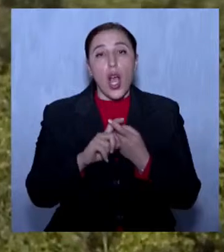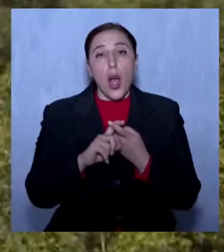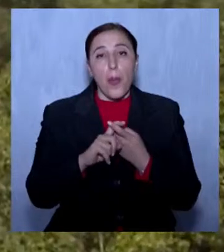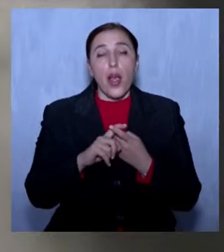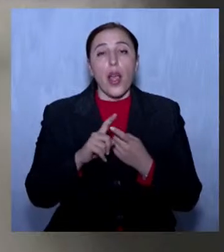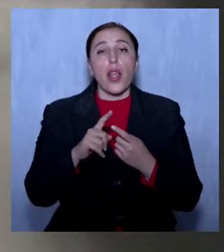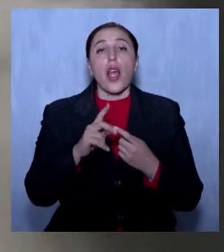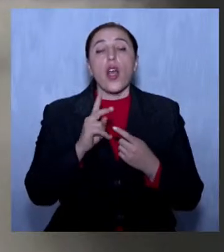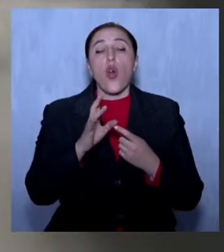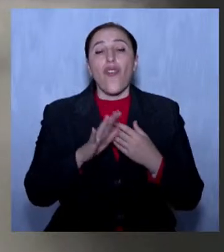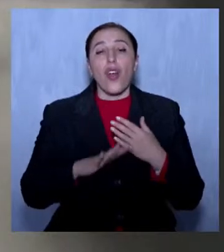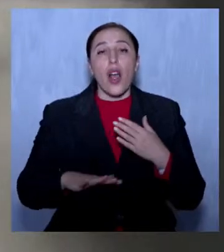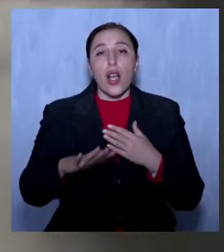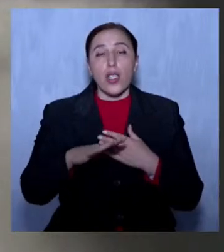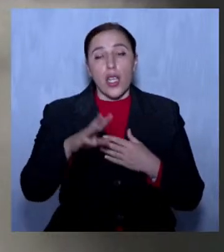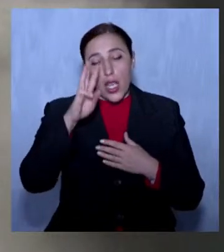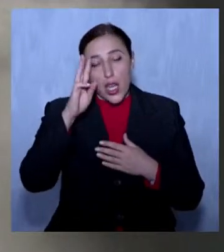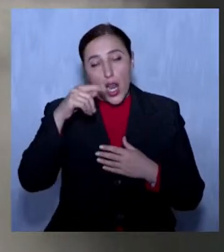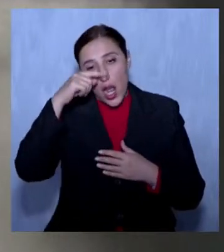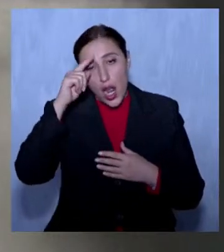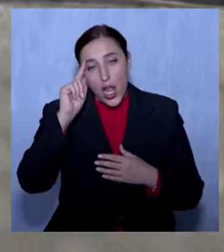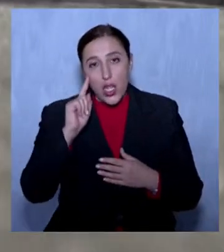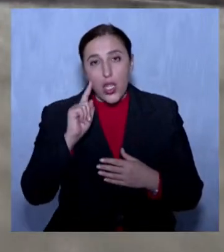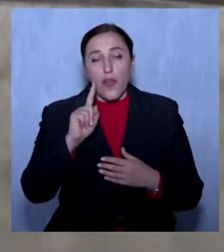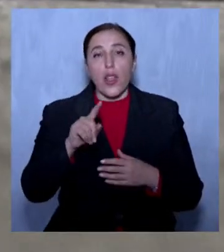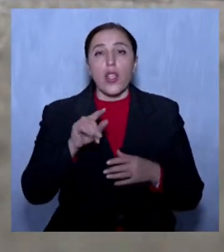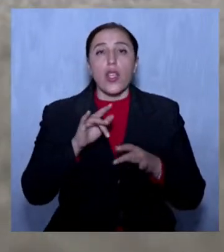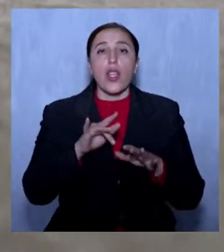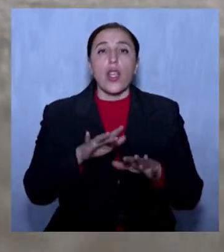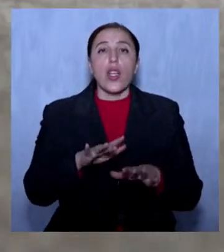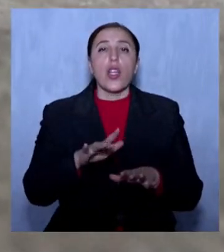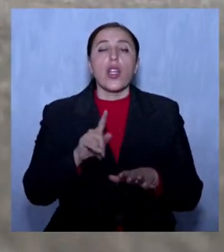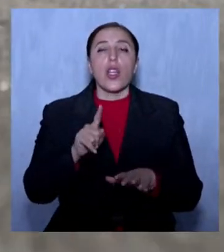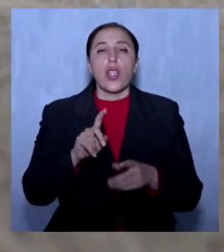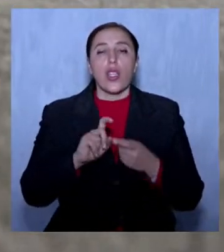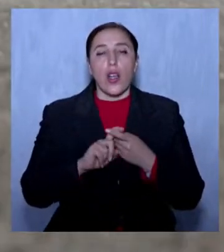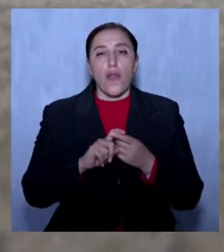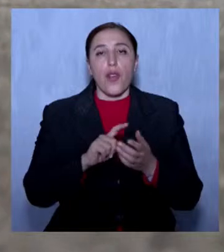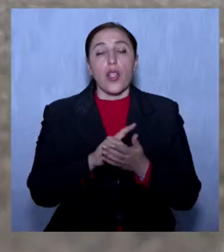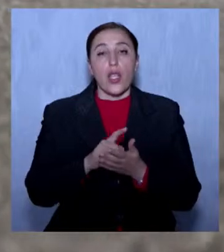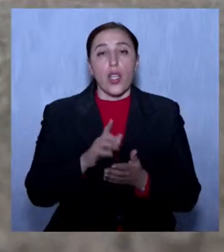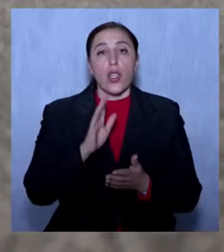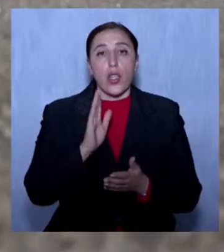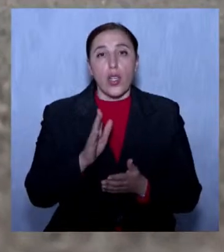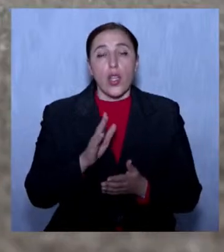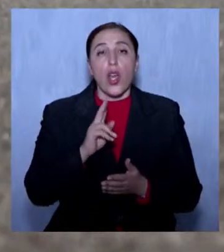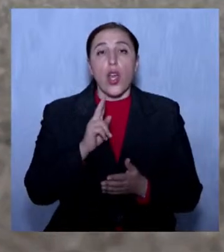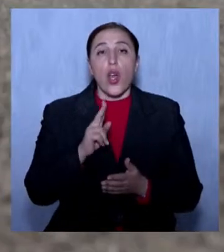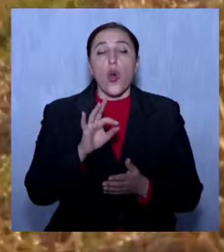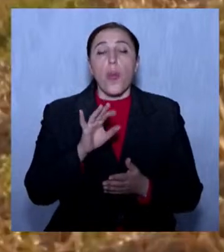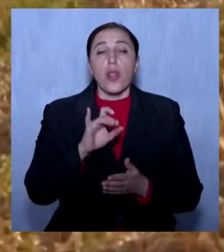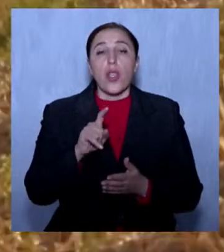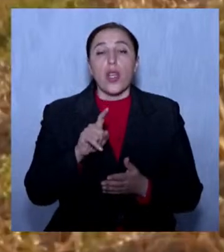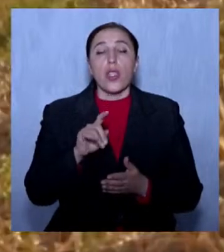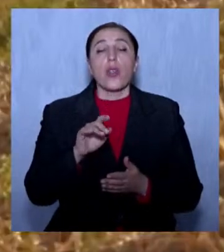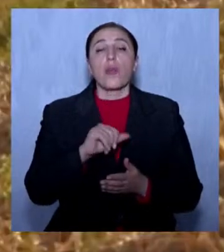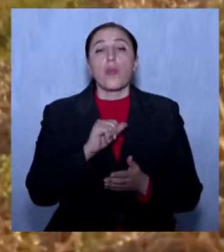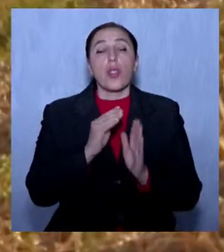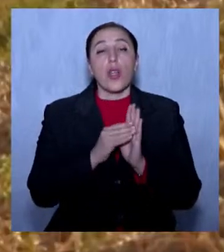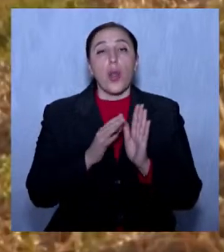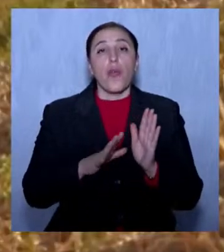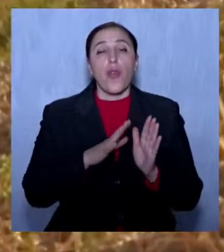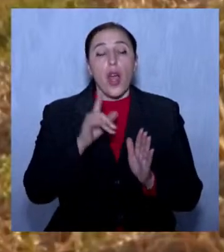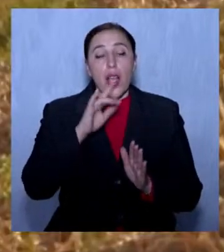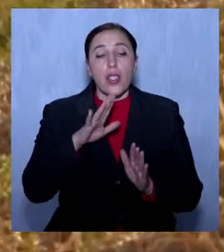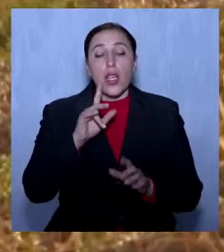նոր լարվածության իրան-ադրբեջանական փոխադարձ կոշտ հայտարարությունների ֆոնին։ Կոմերսանտը, օրինակ, հղումանելով Հայաստանի